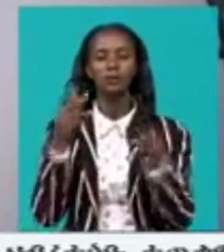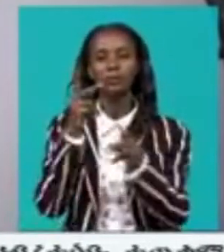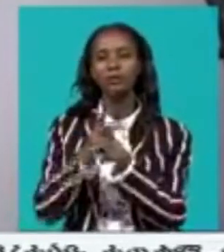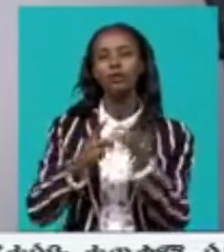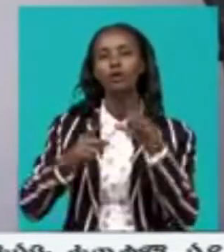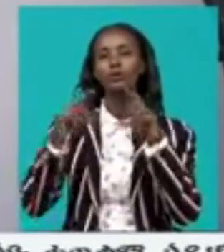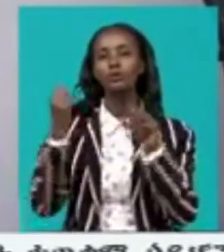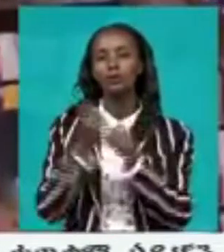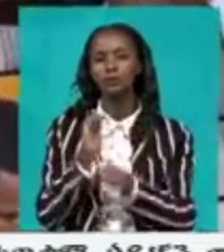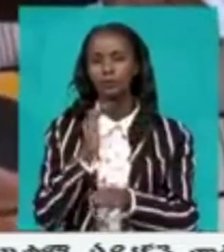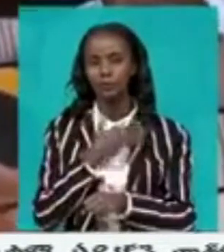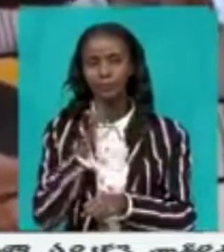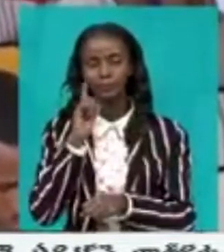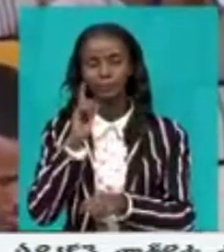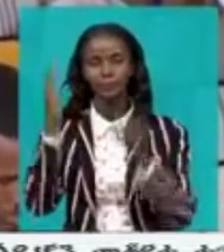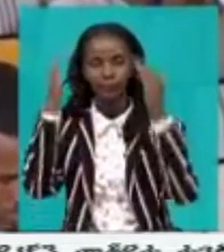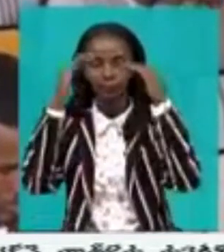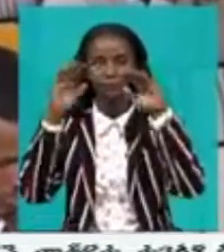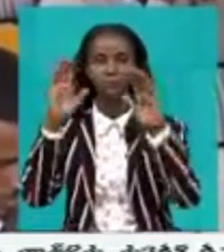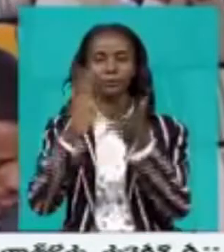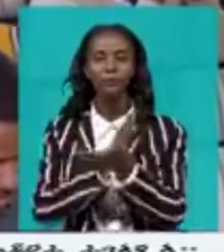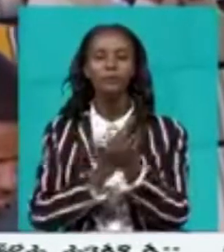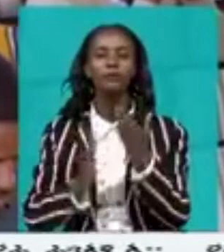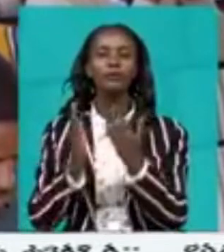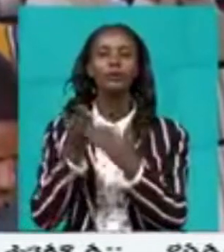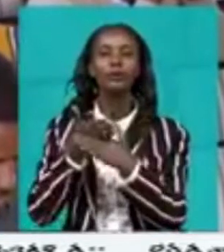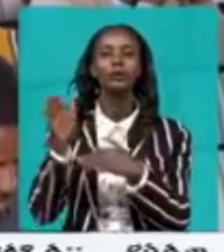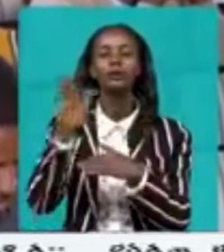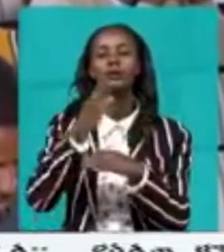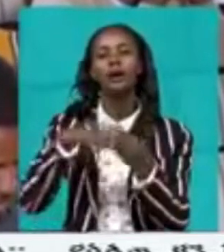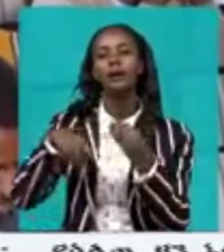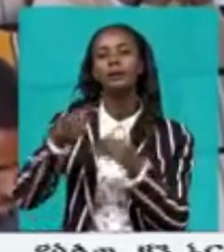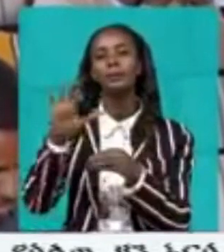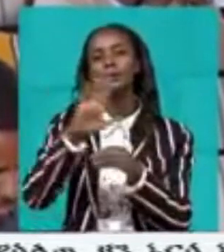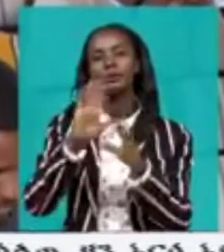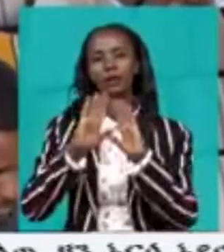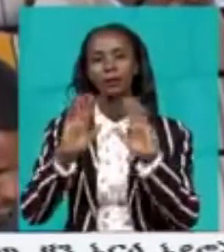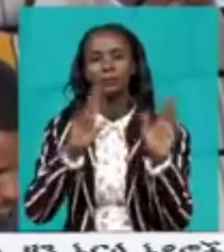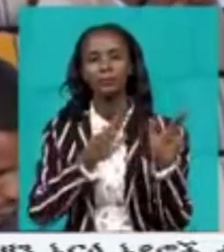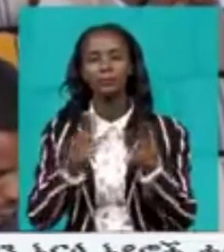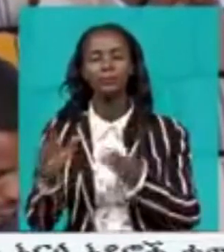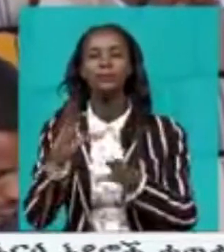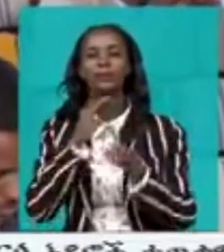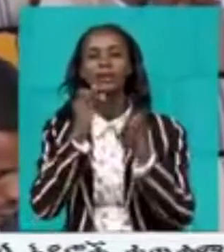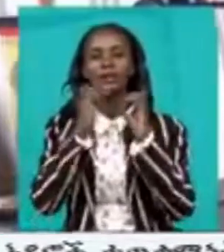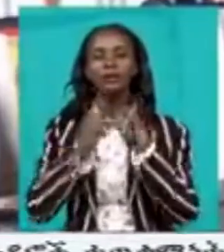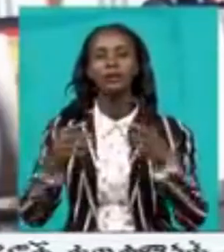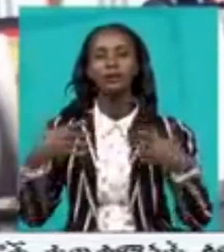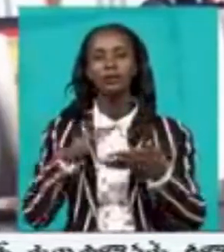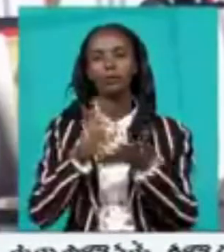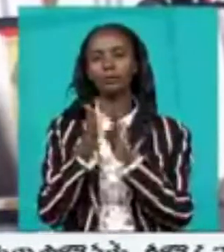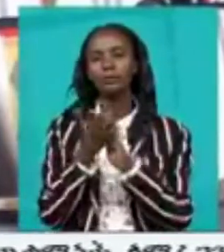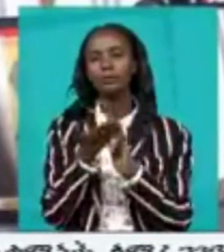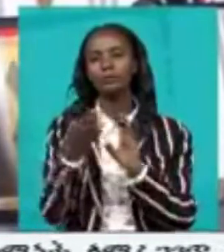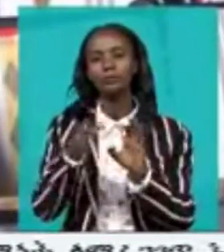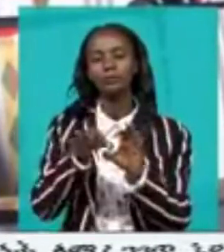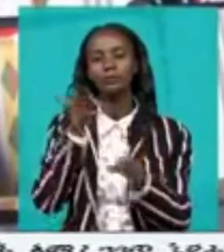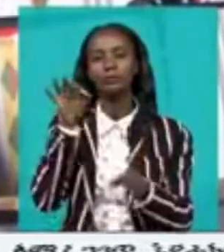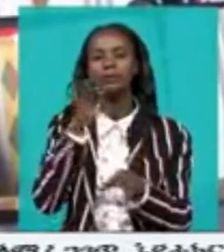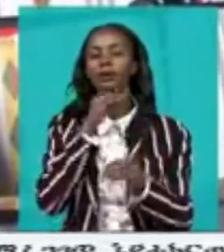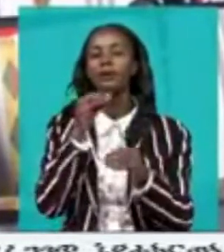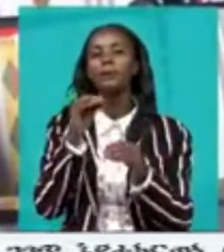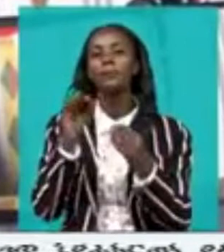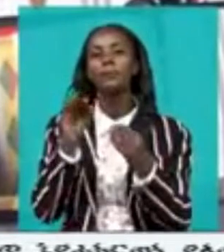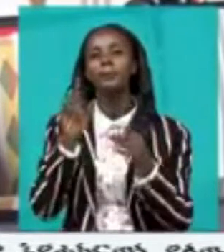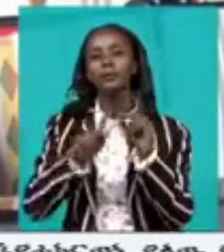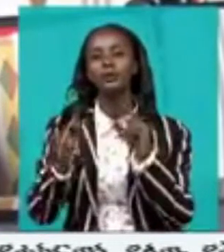ትልቁ ስራችን ነው። የመድረኩ ተሳታፊዎች በበኩላቸው በአካባቢያቸው ሰላም እንዲሰፍን የጸጥታ ስጋት የሆኑ ጉዳዮችን ነቅሰው በማውጣት